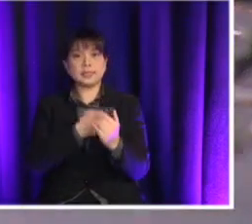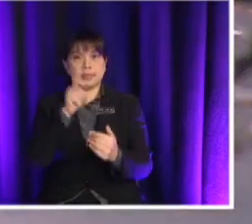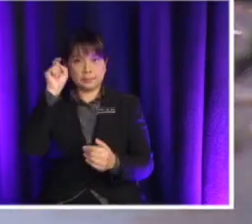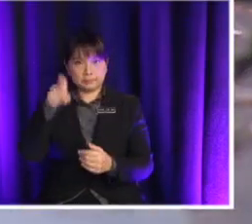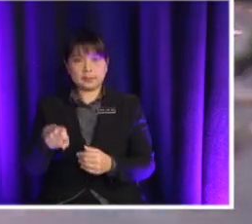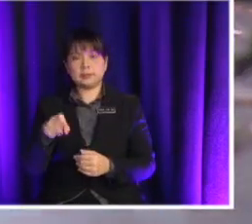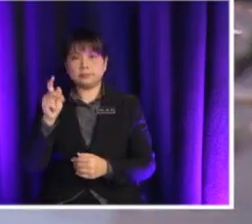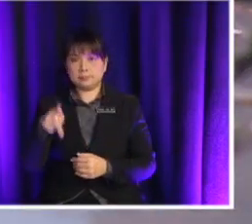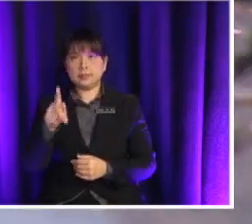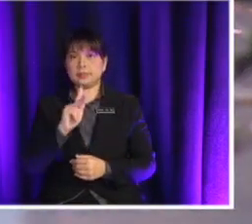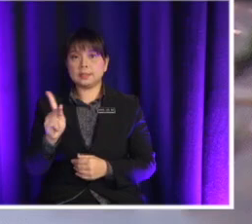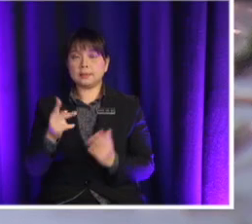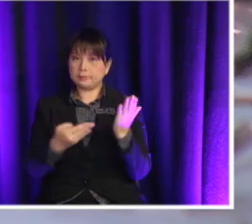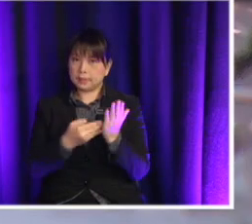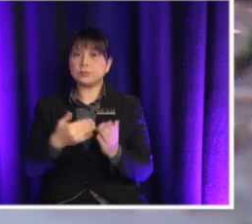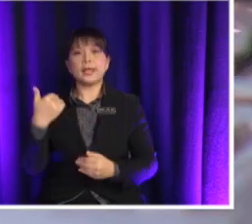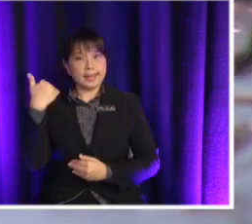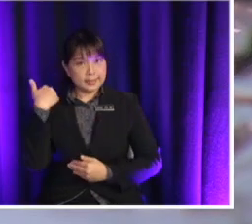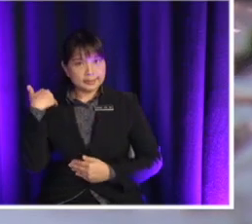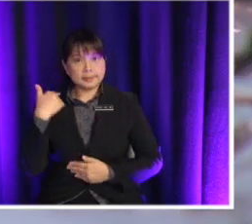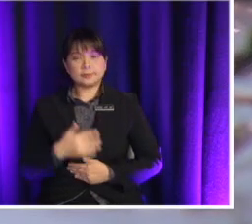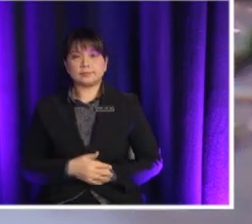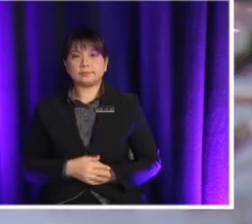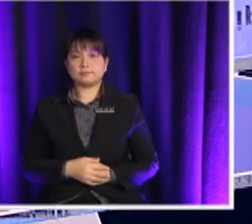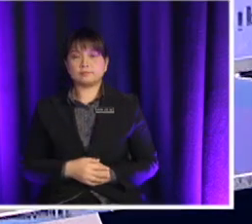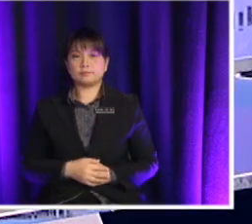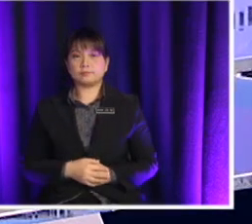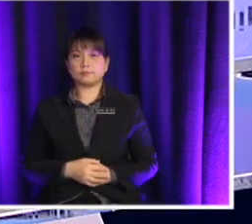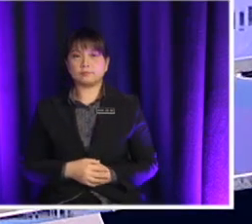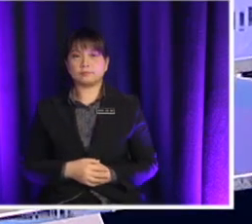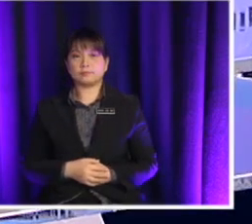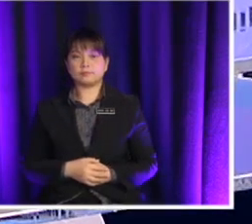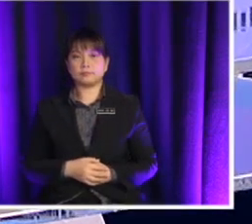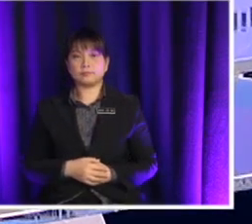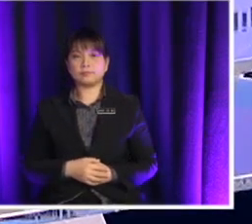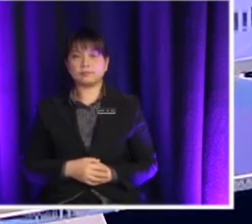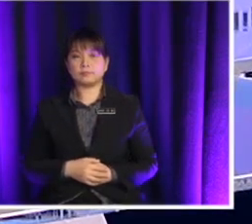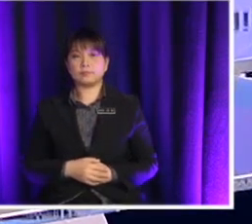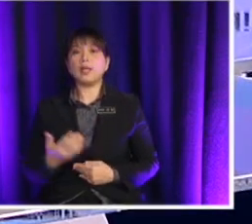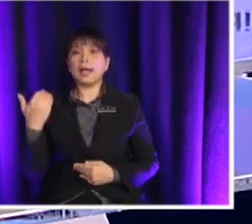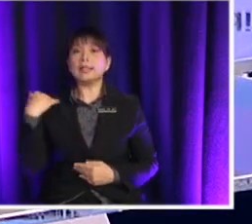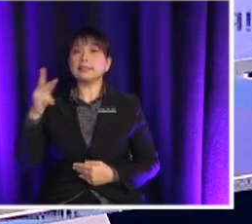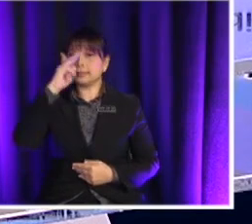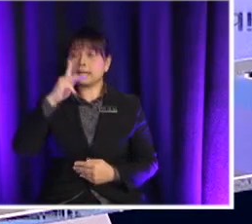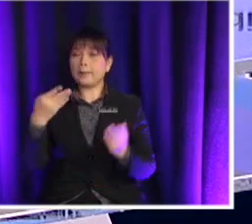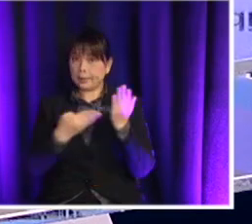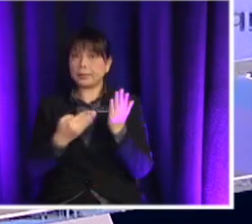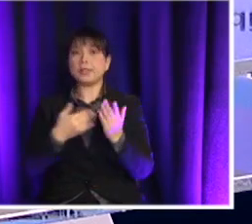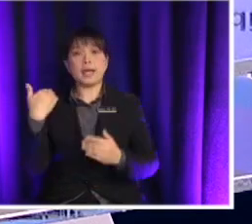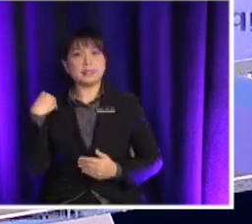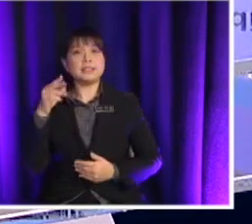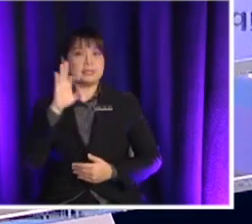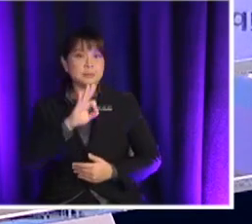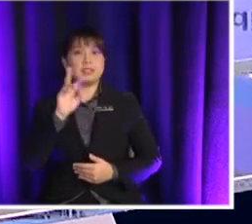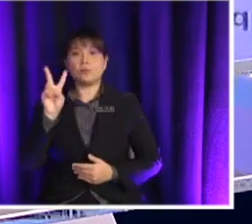ni masih lagi. Contohnya kalau macam ni adalah 9 volt, so kita kena pastikan adakah kekal bateri ni 9 volt. Okey, mungkin